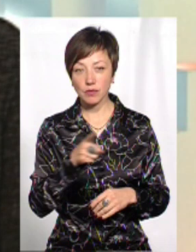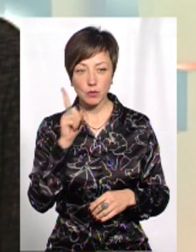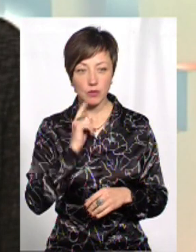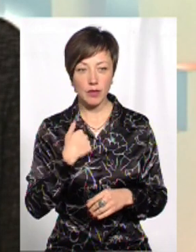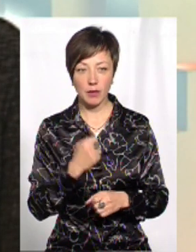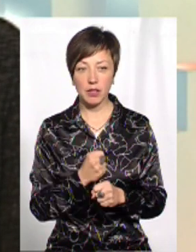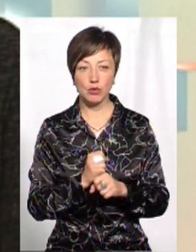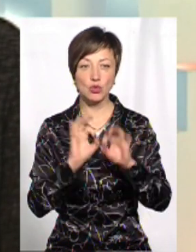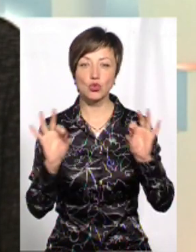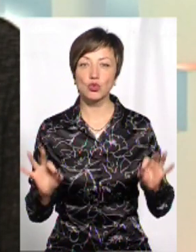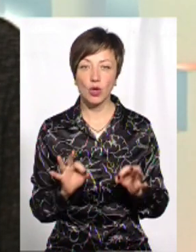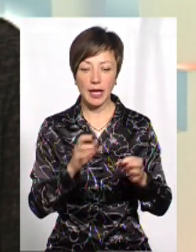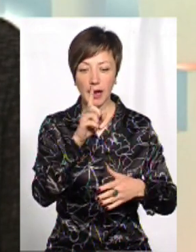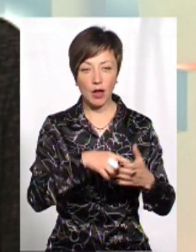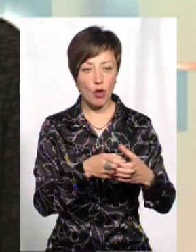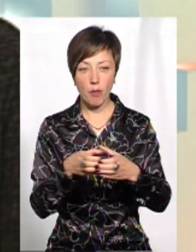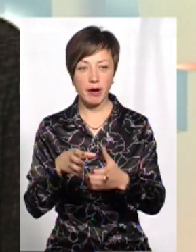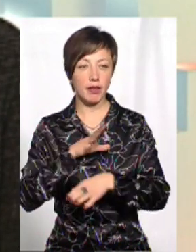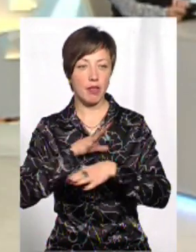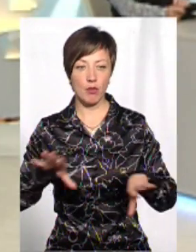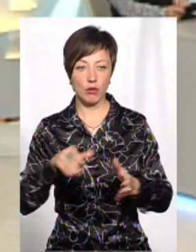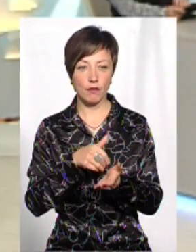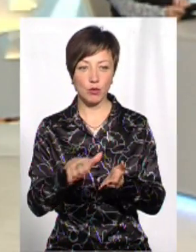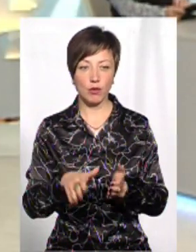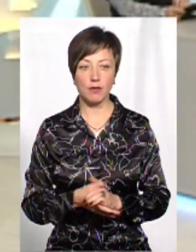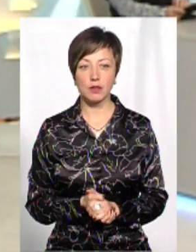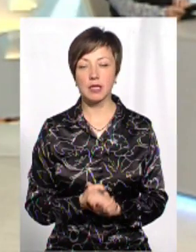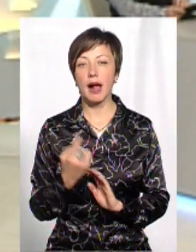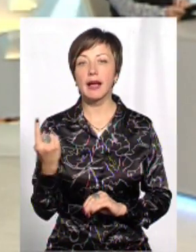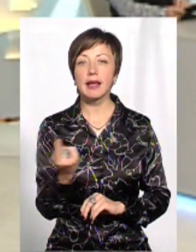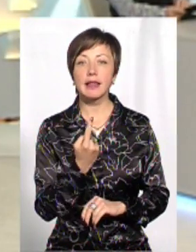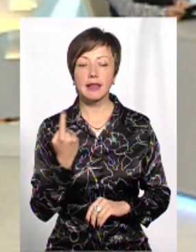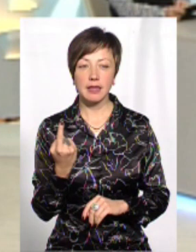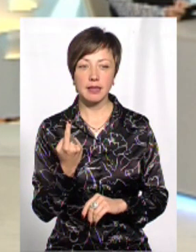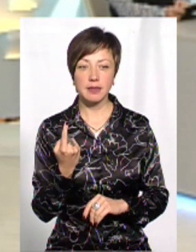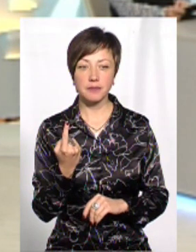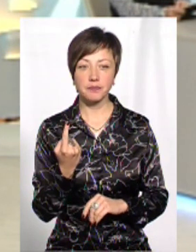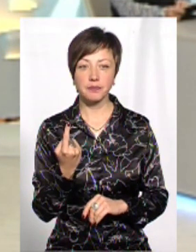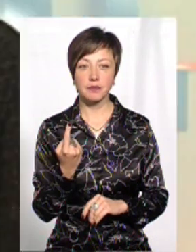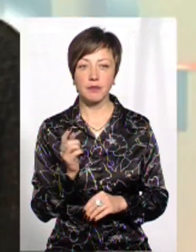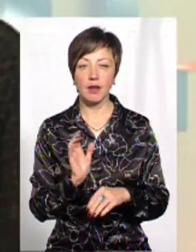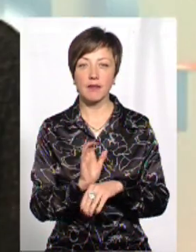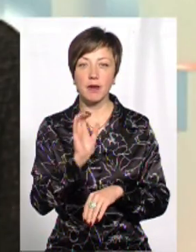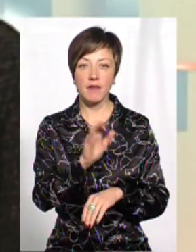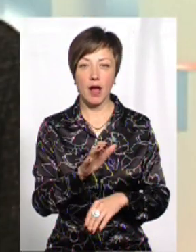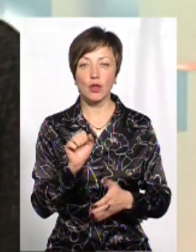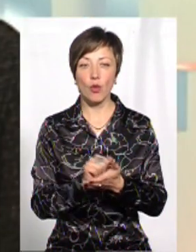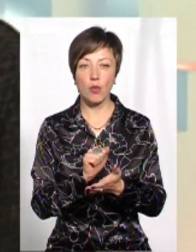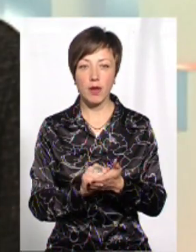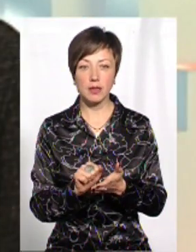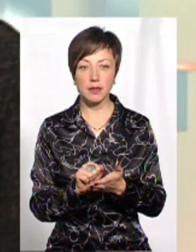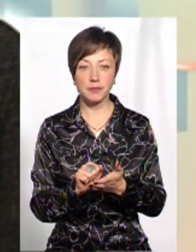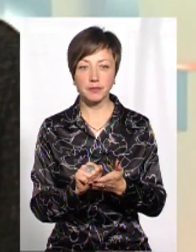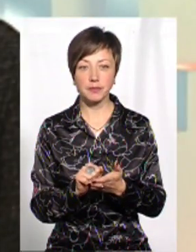я працюю, жодній громаді релігійній не було відмовлено. Єдине, відправляли документи, як ми це називаємо